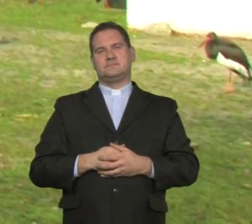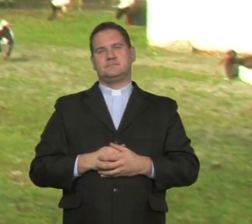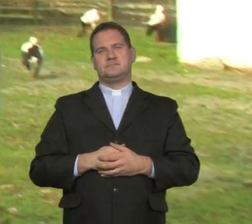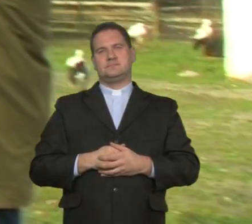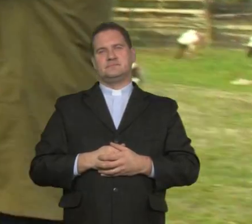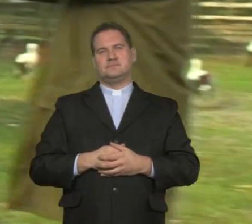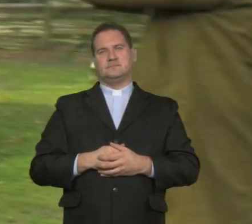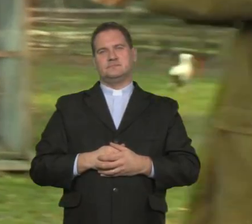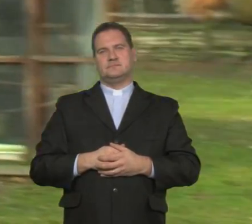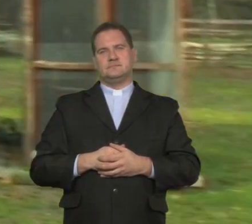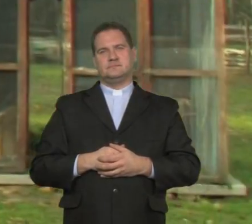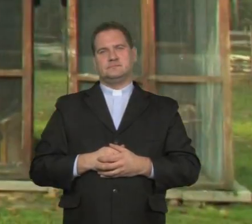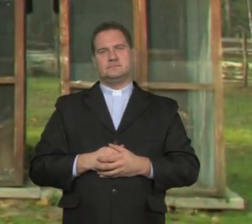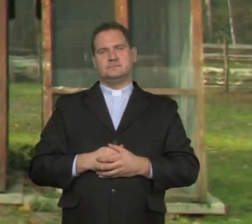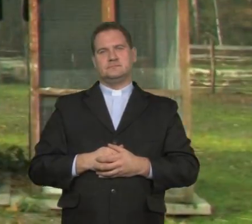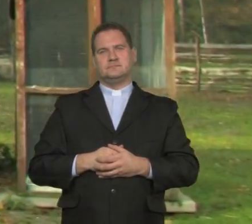proszę. Hop.